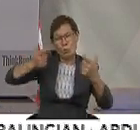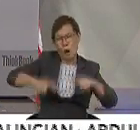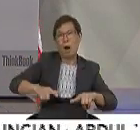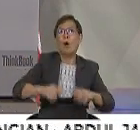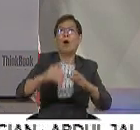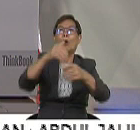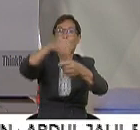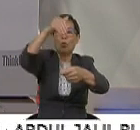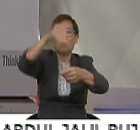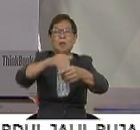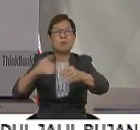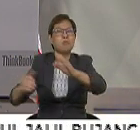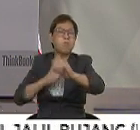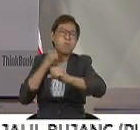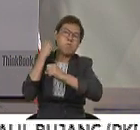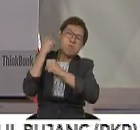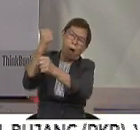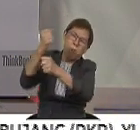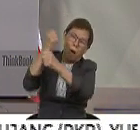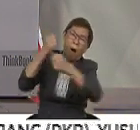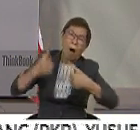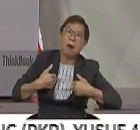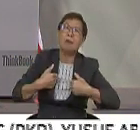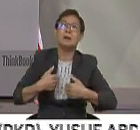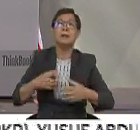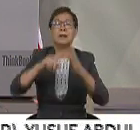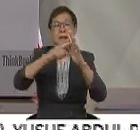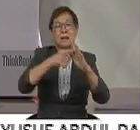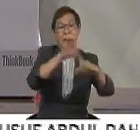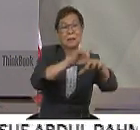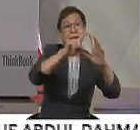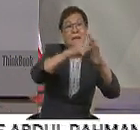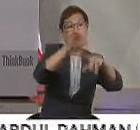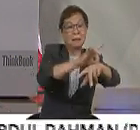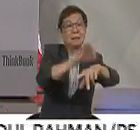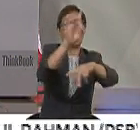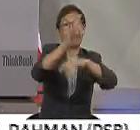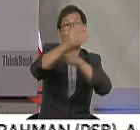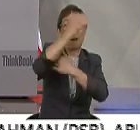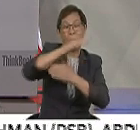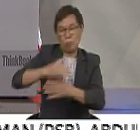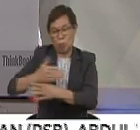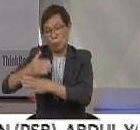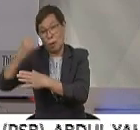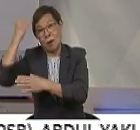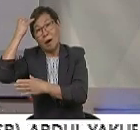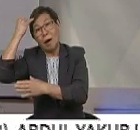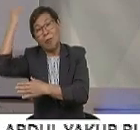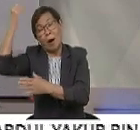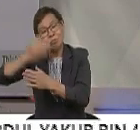protes juga wujud di situ. Ya. Mm-hmm. Apa yang kita harapkan sejak kita bersiaran 8 pagi tadi dengan berkongsi juga buah fikiran bersama